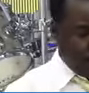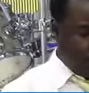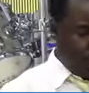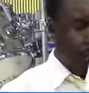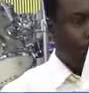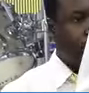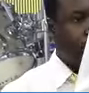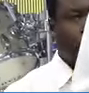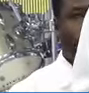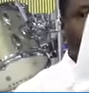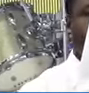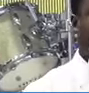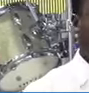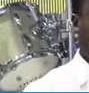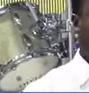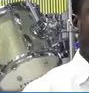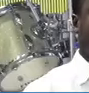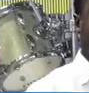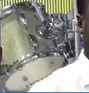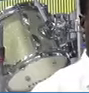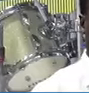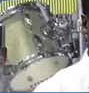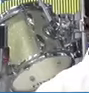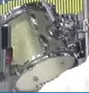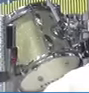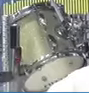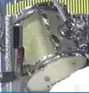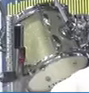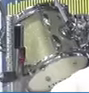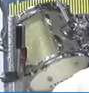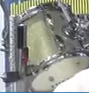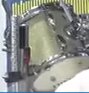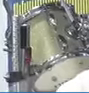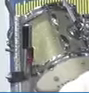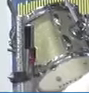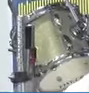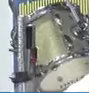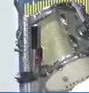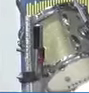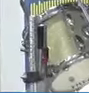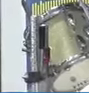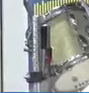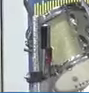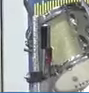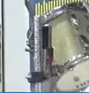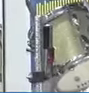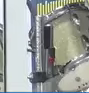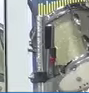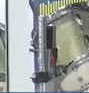juu, peke yako umeinuliwa juu Bwana Yesu. Pokea sifa na utukufu. Tunasema asante Mungu